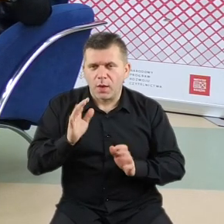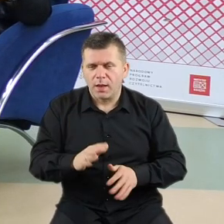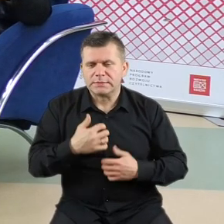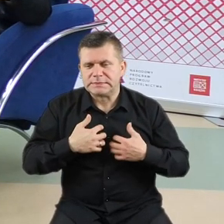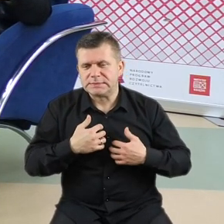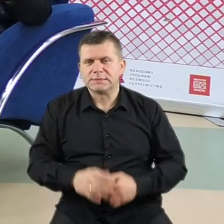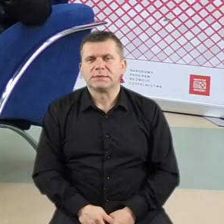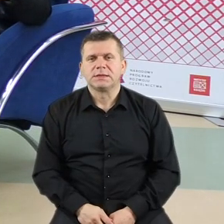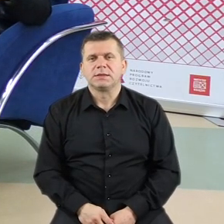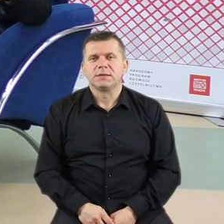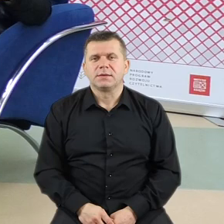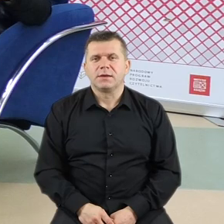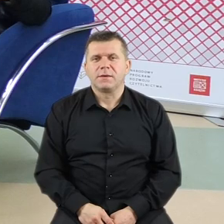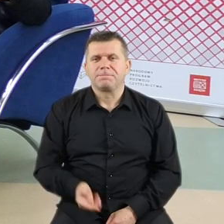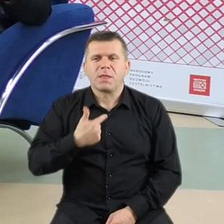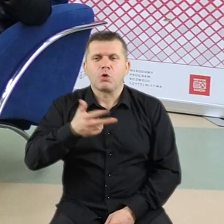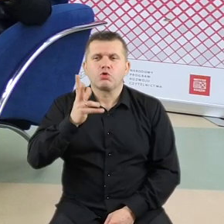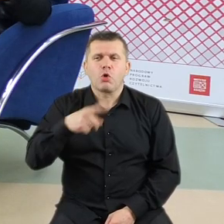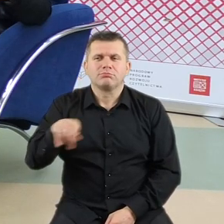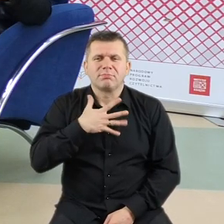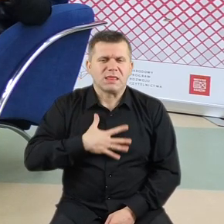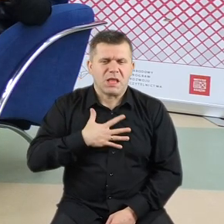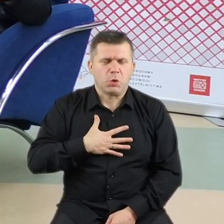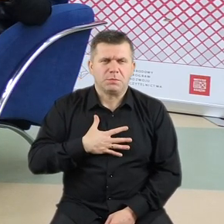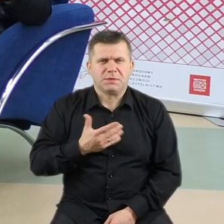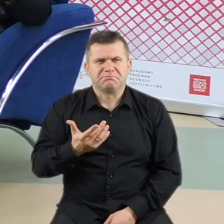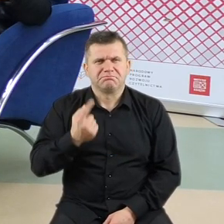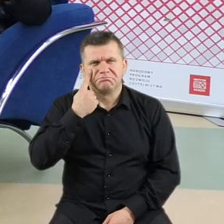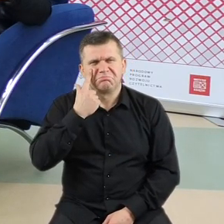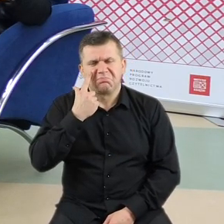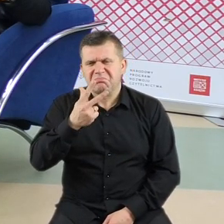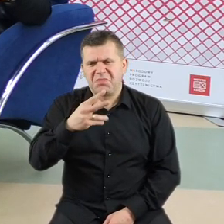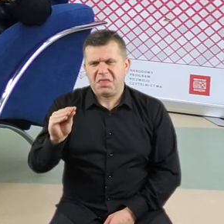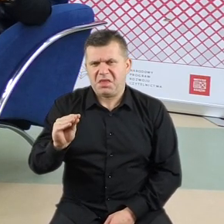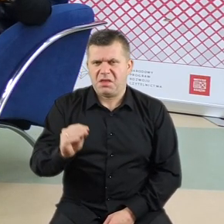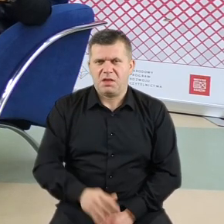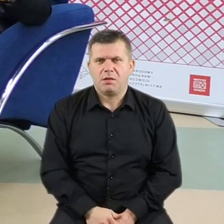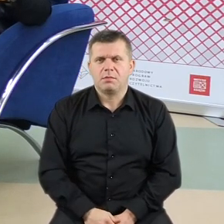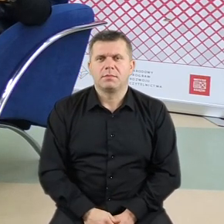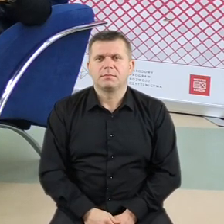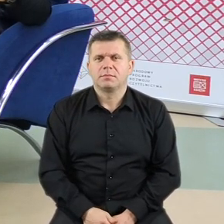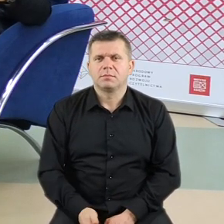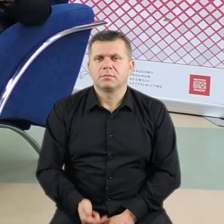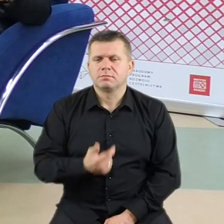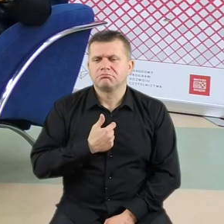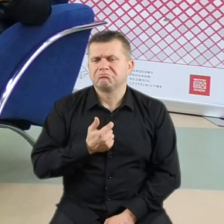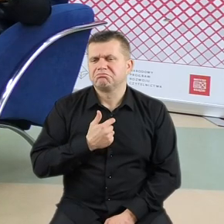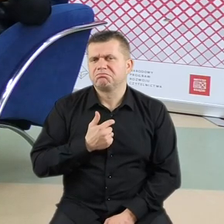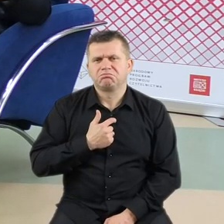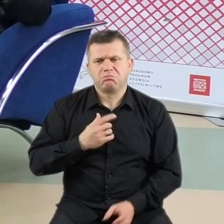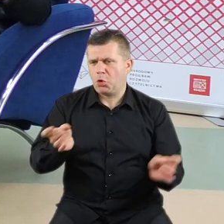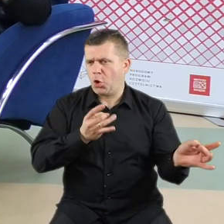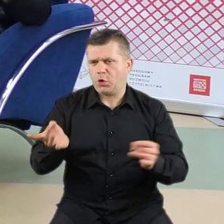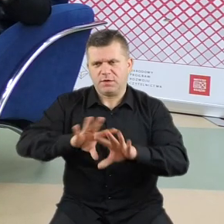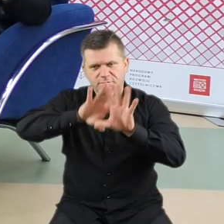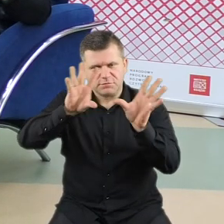Natomiast czy ja kogoś nie lubię? Nie. Ja mam raczej taki syndrom sztokholmski, że w ogóle od